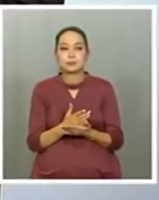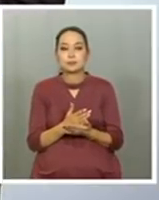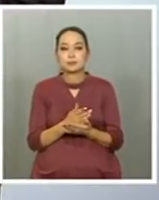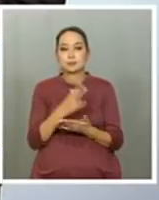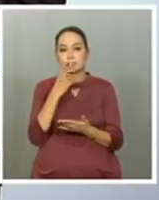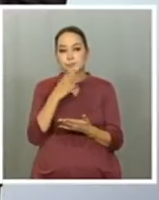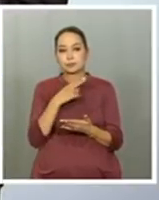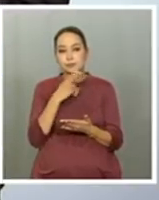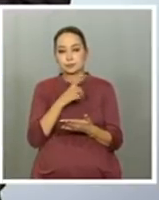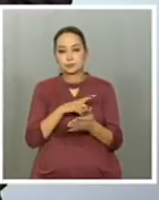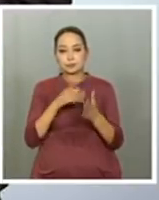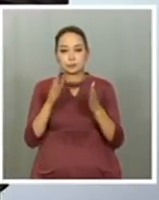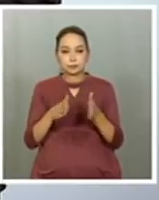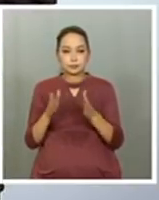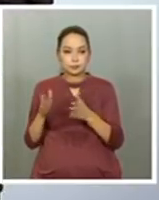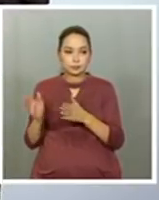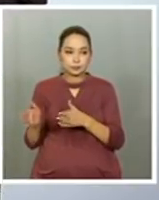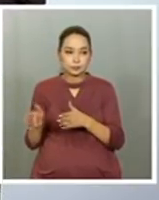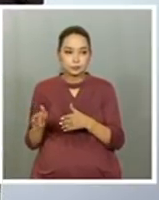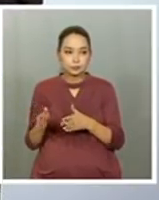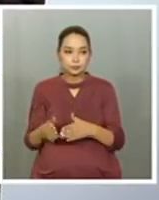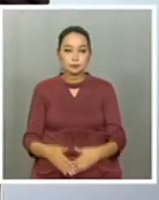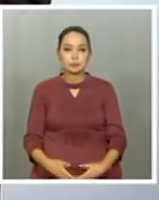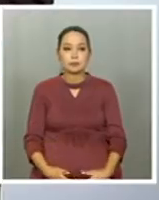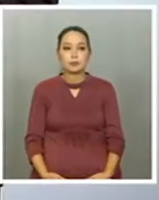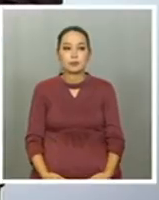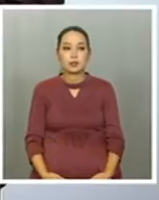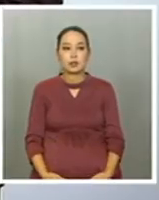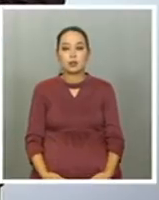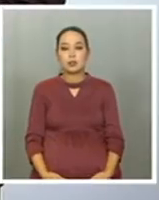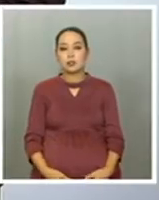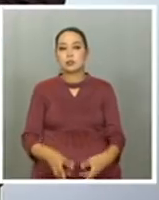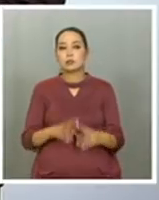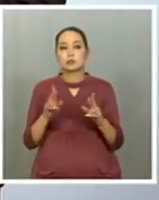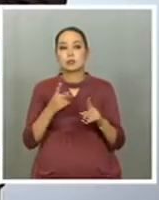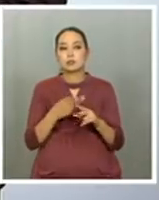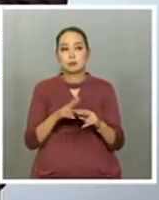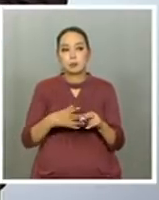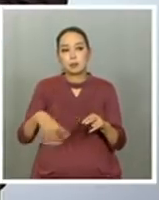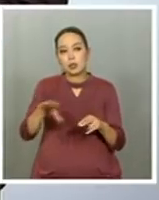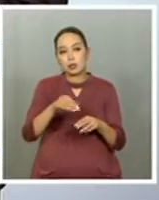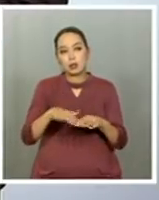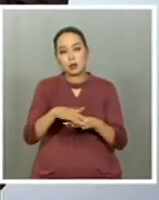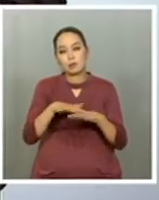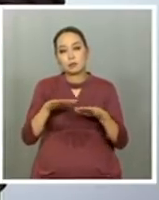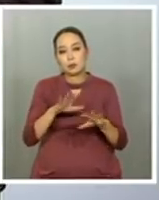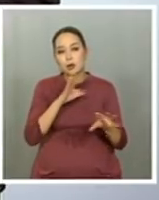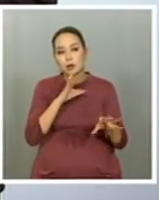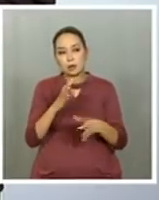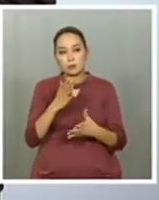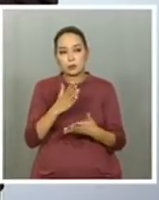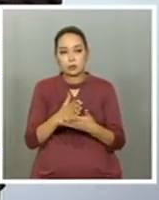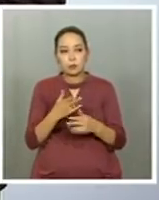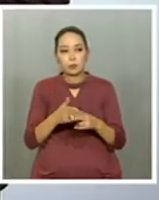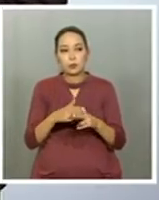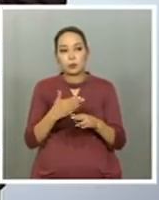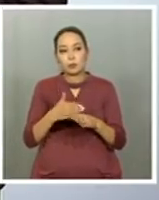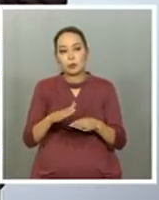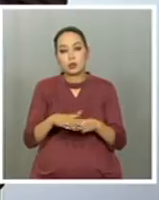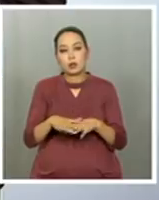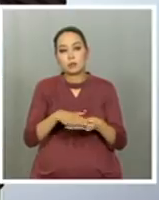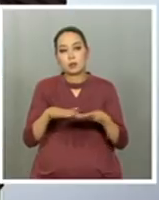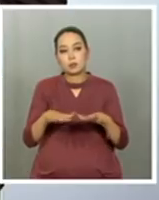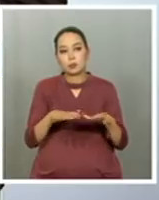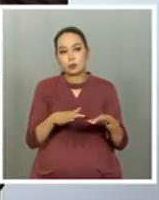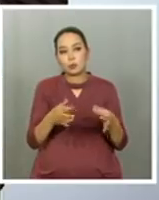аудандастыруды қарастыра кетейік. Яғни тұтас дегеніміз бұл барлық аумақты қамтиды, яғни бұл жерде бөлінген аймақтар арасында